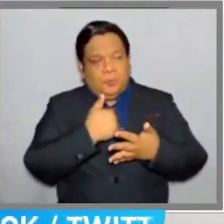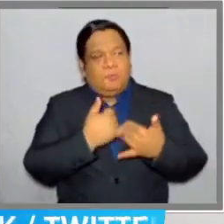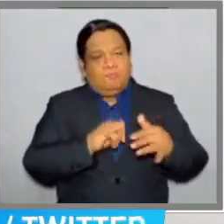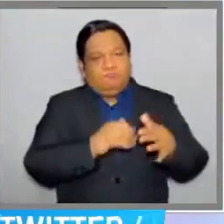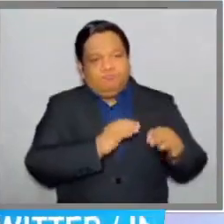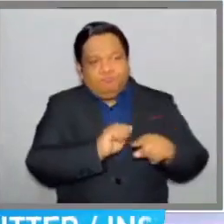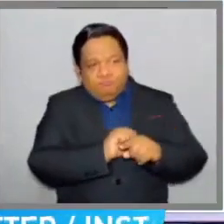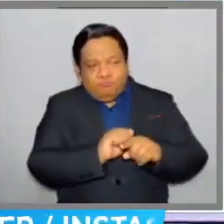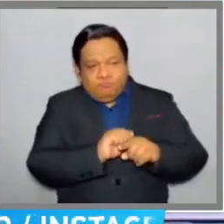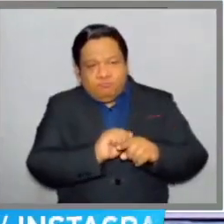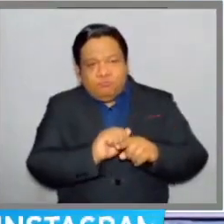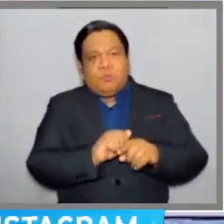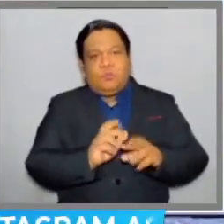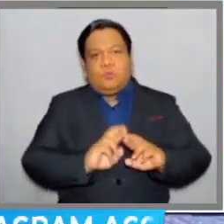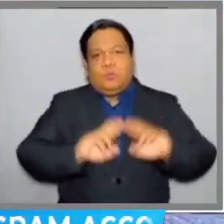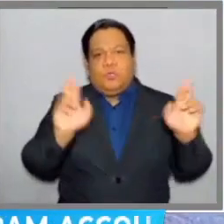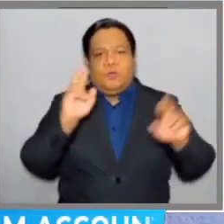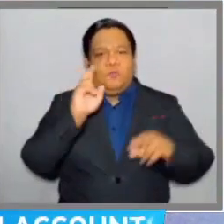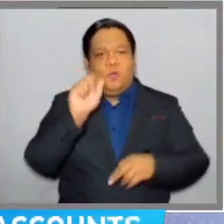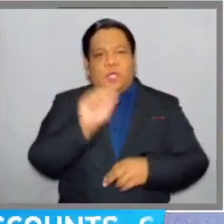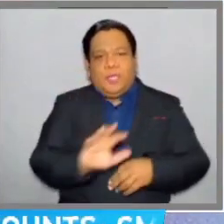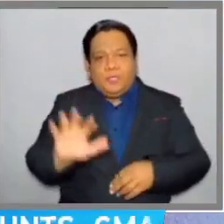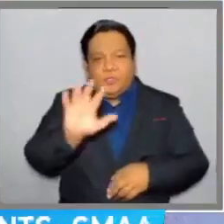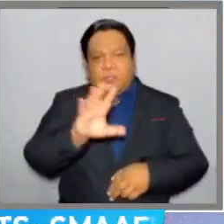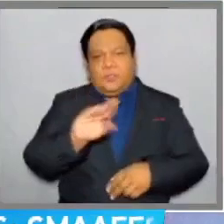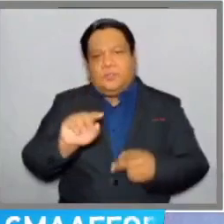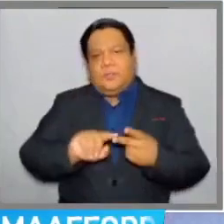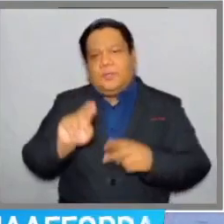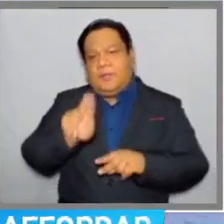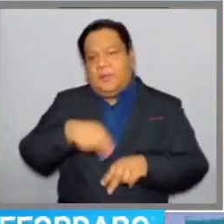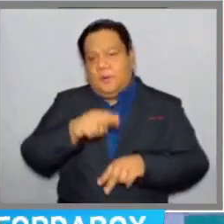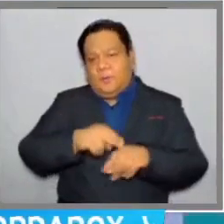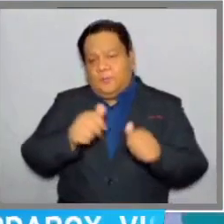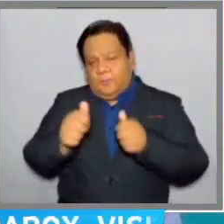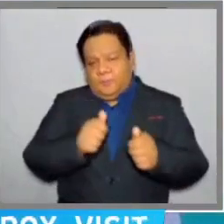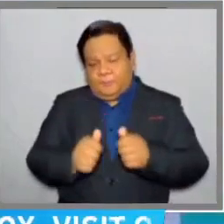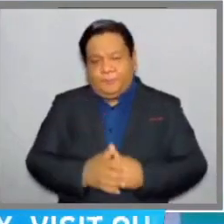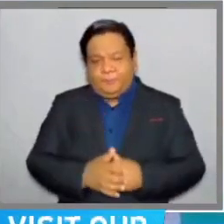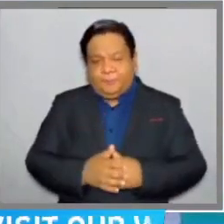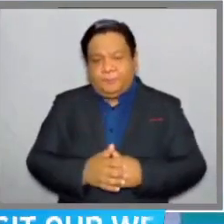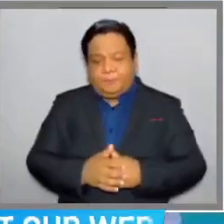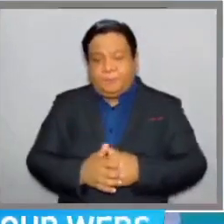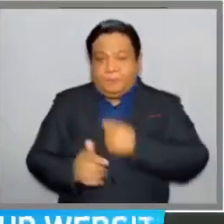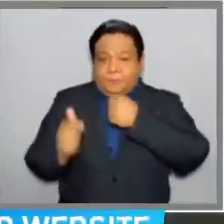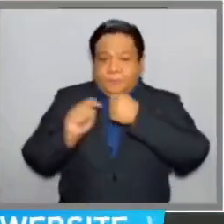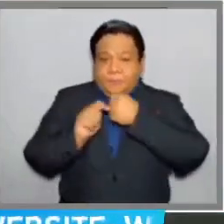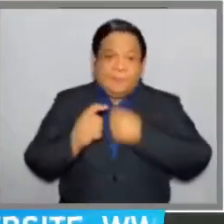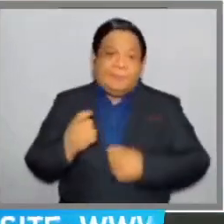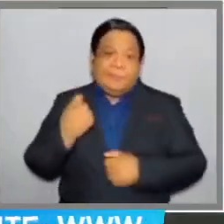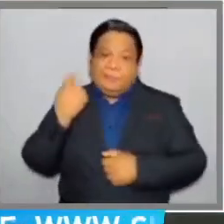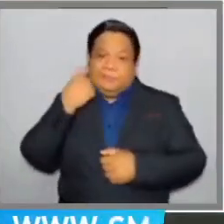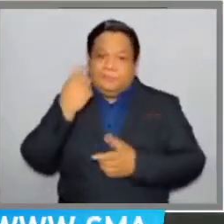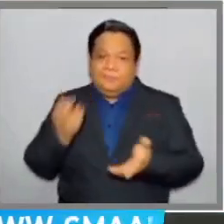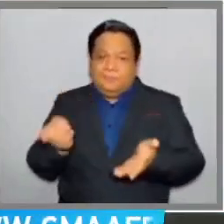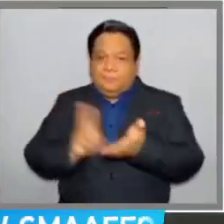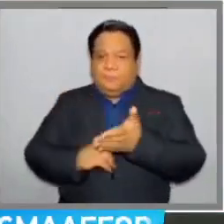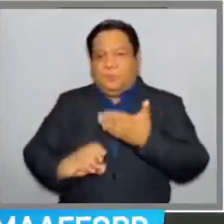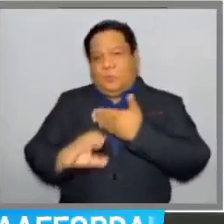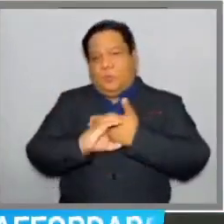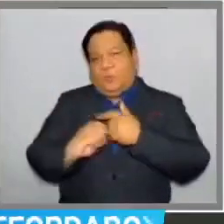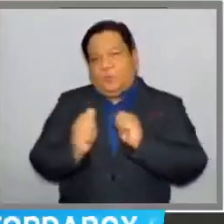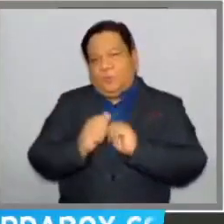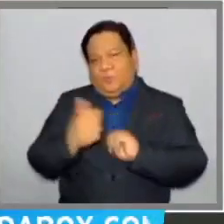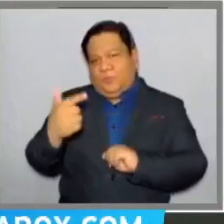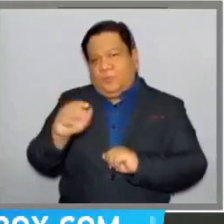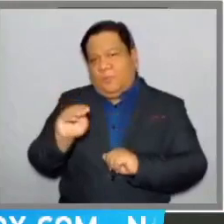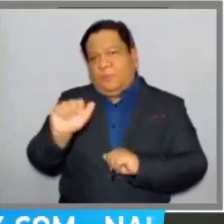the Nationals. Kamakailan lang din ay pumirma na si Sky ng kontrata with Sparkle ng GMA. Isa rin sa kanyang motivator sa